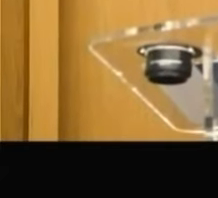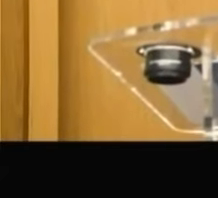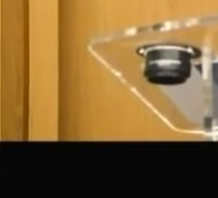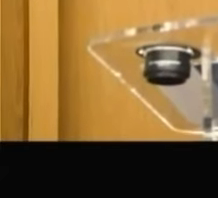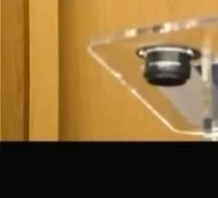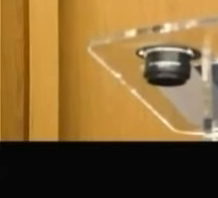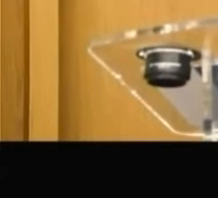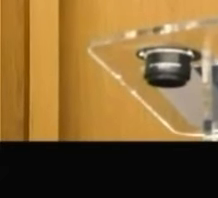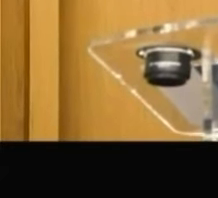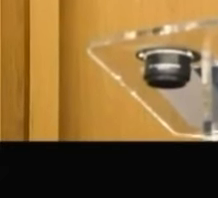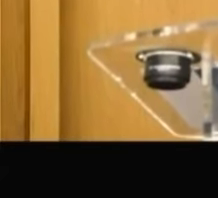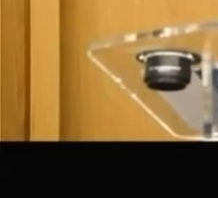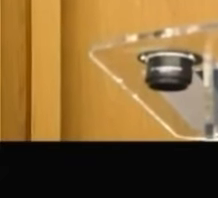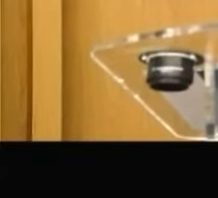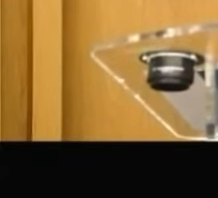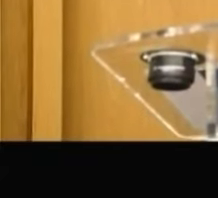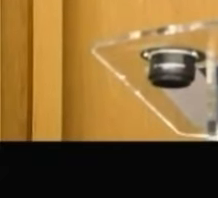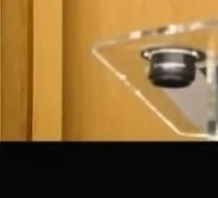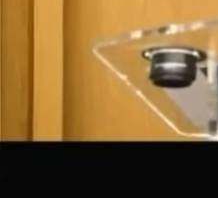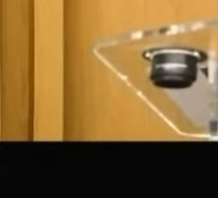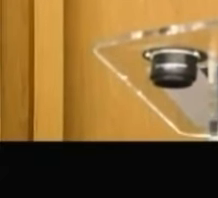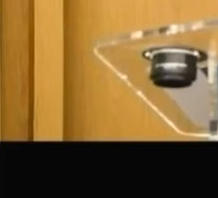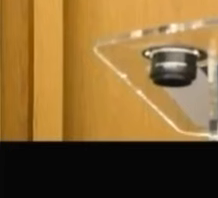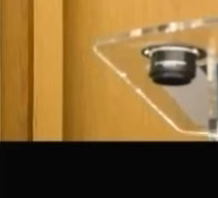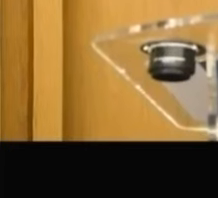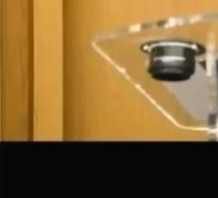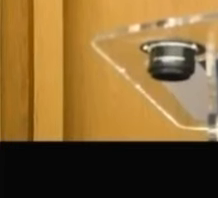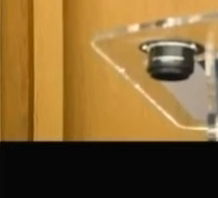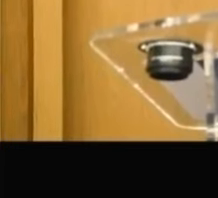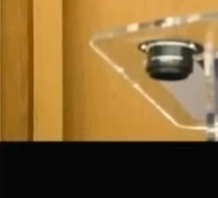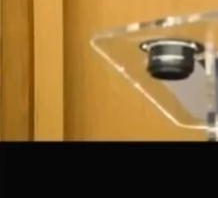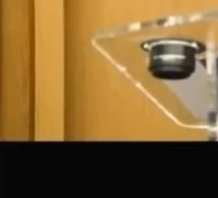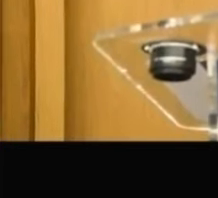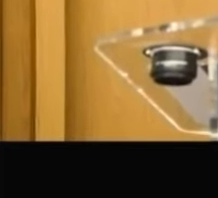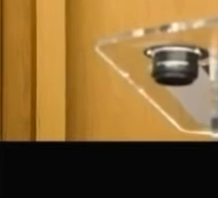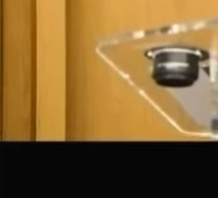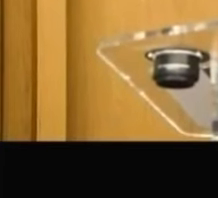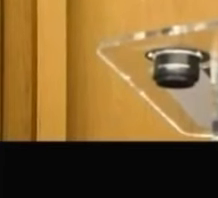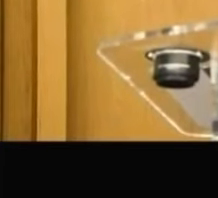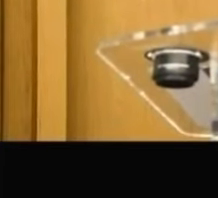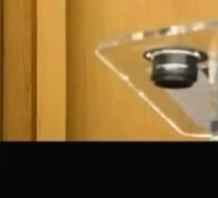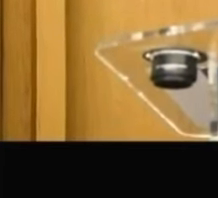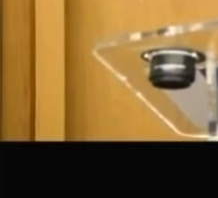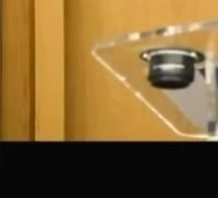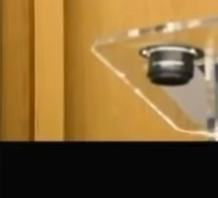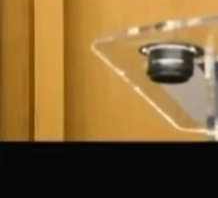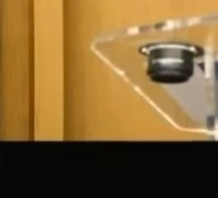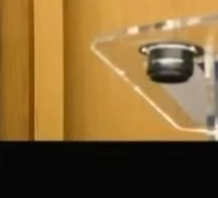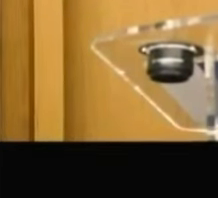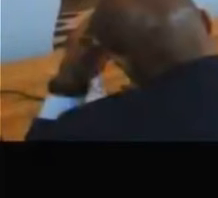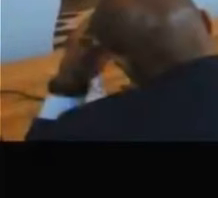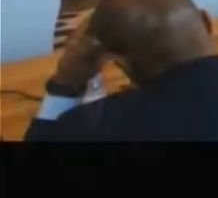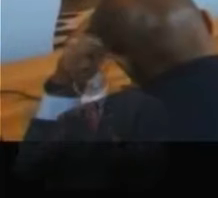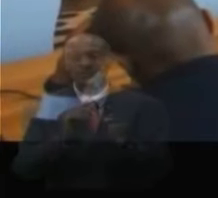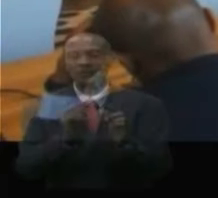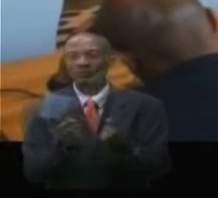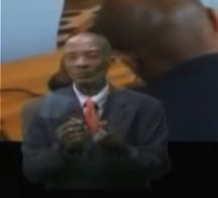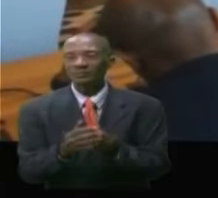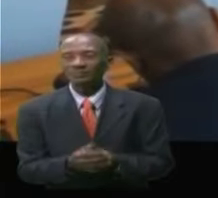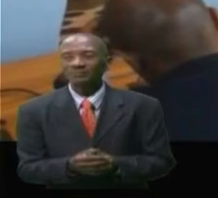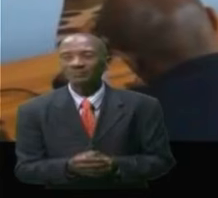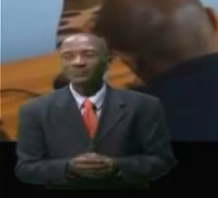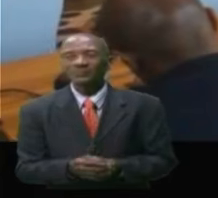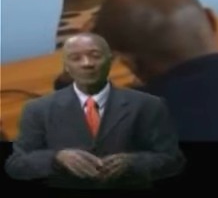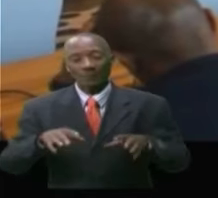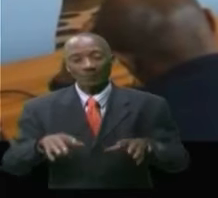convaincu que vous examinerez minutieusement les points inscrits à l'ordre du jour de votre conseil. La RDC